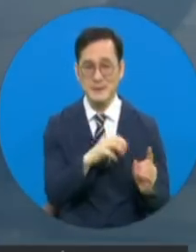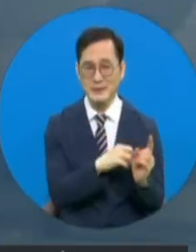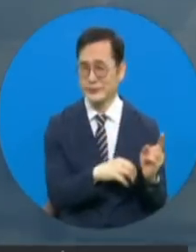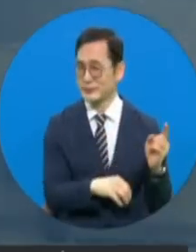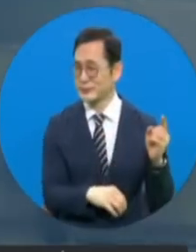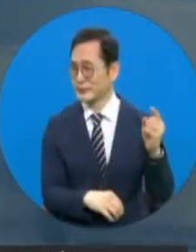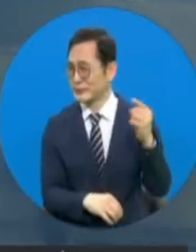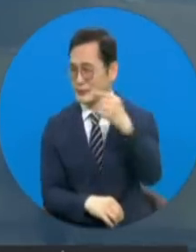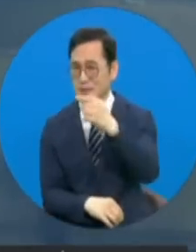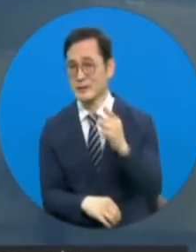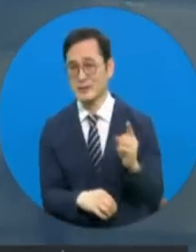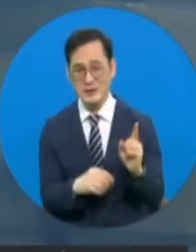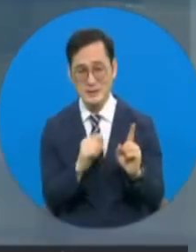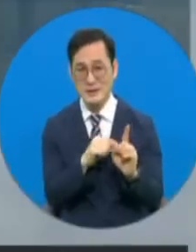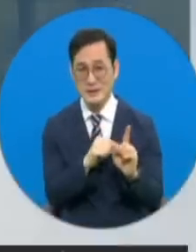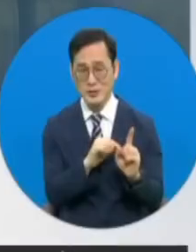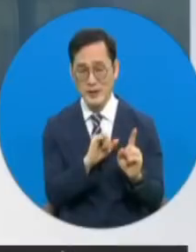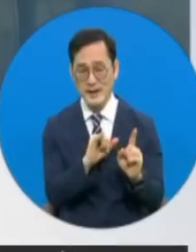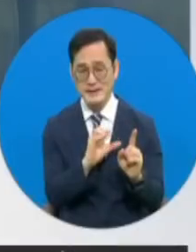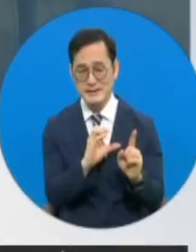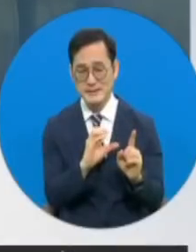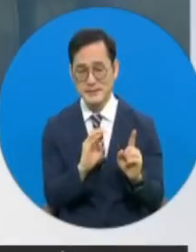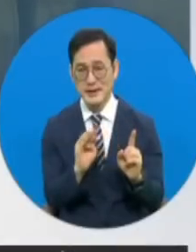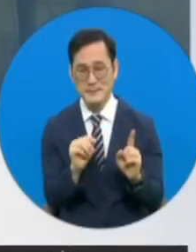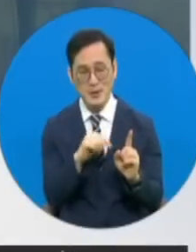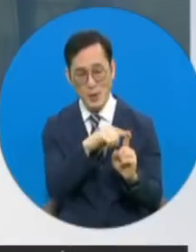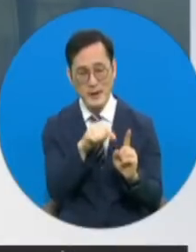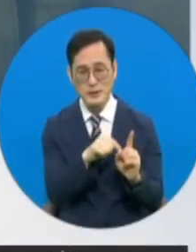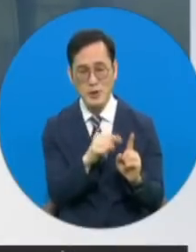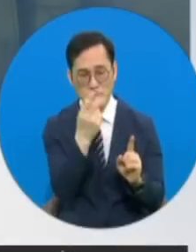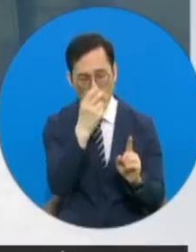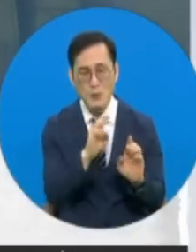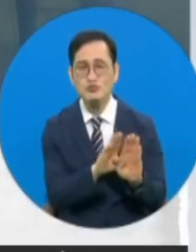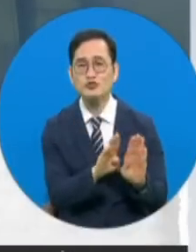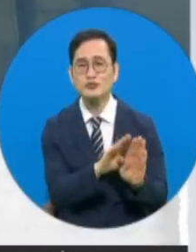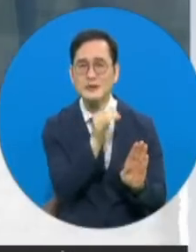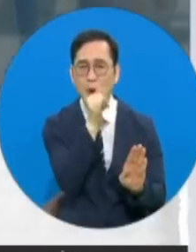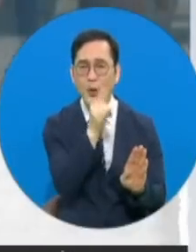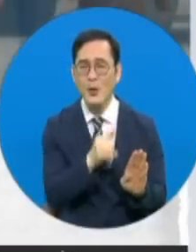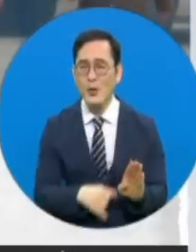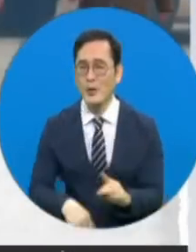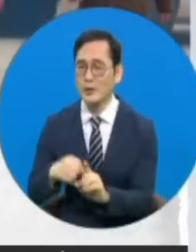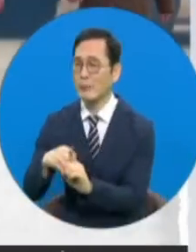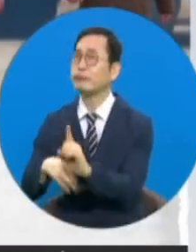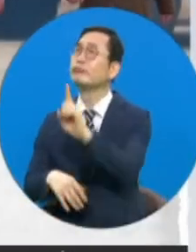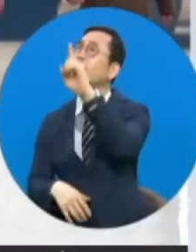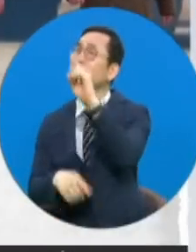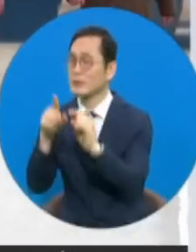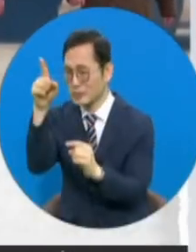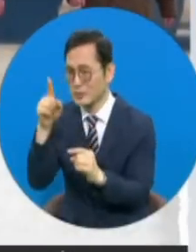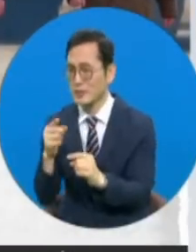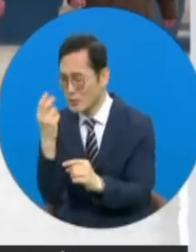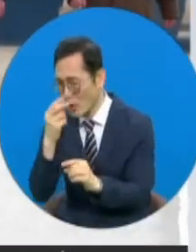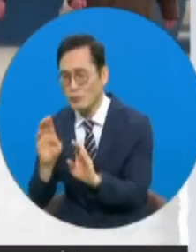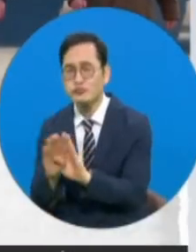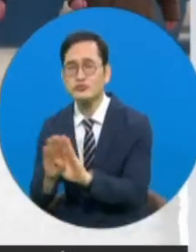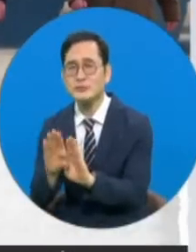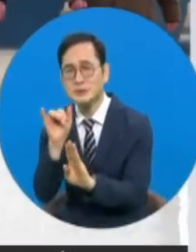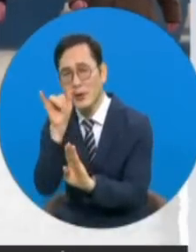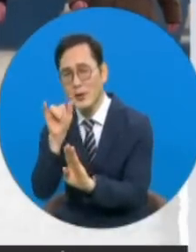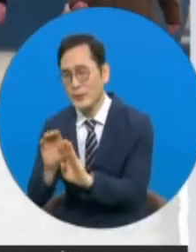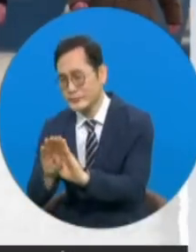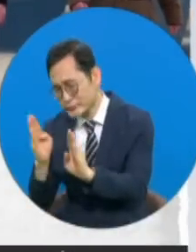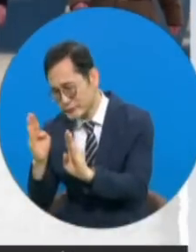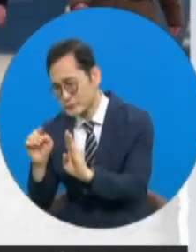거의 동일한 위치에 표현이 됐었기 때문에 아 북한이 만드는 점검문이라는 것만 보더라도 우주로